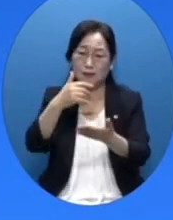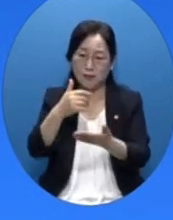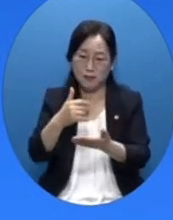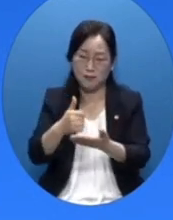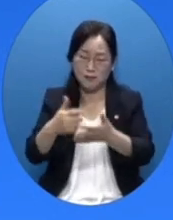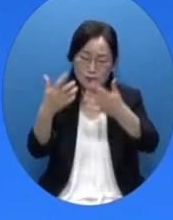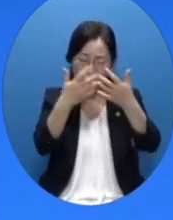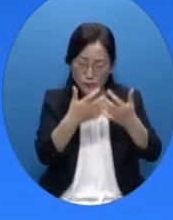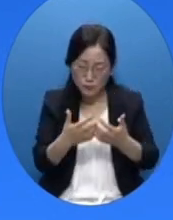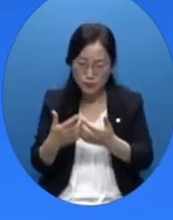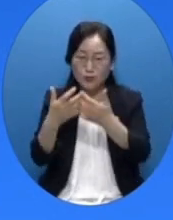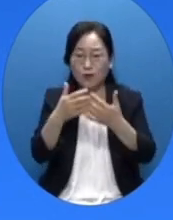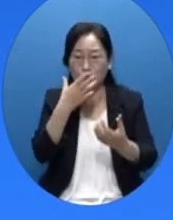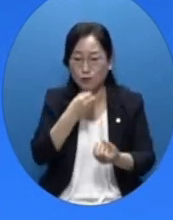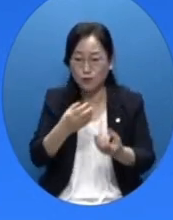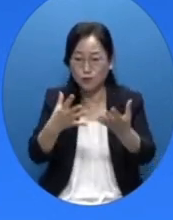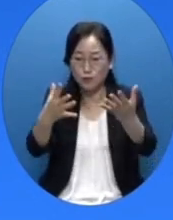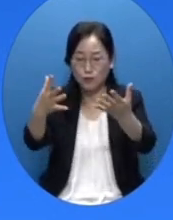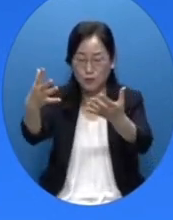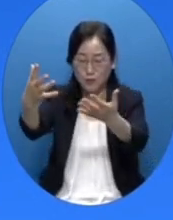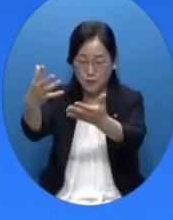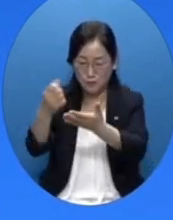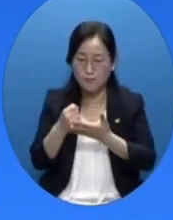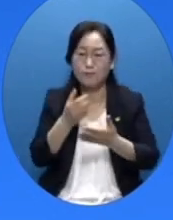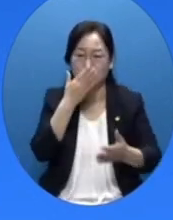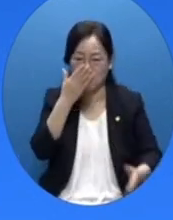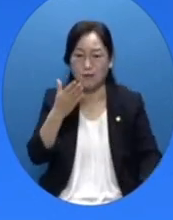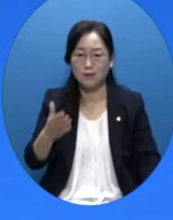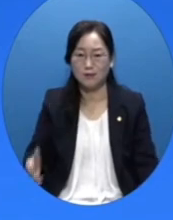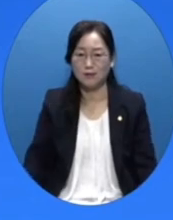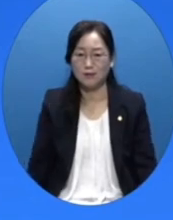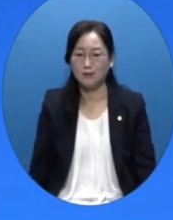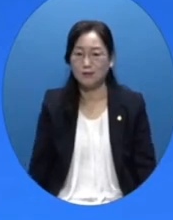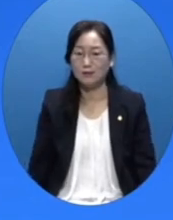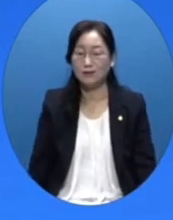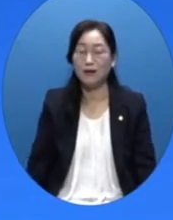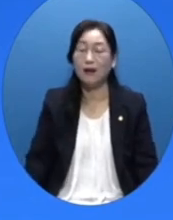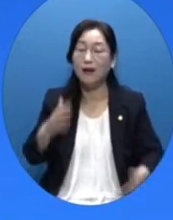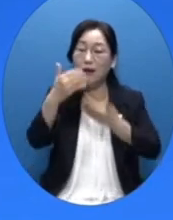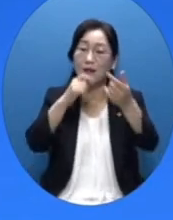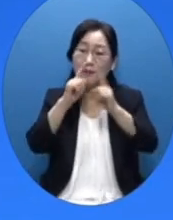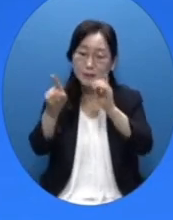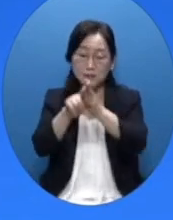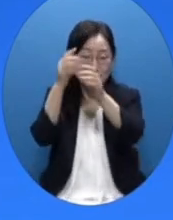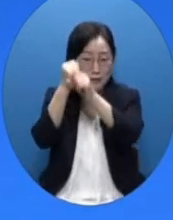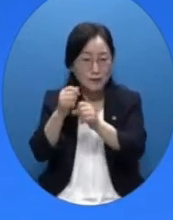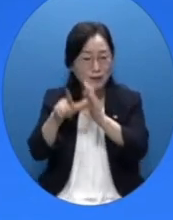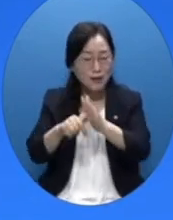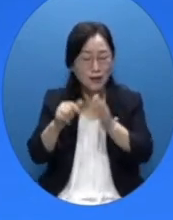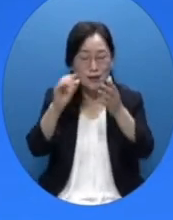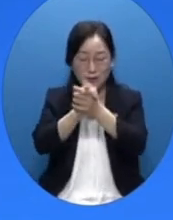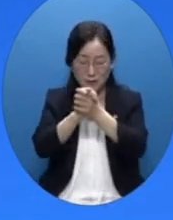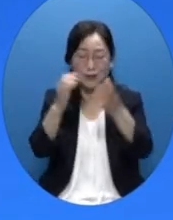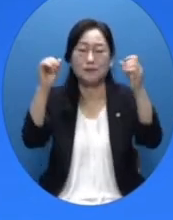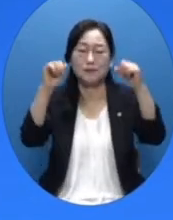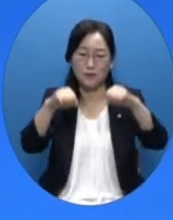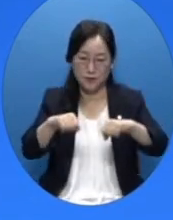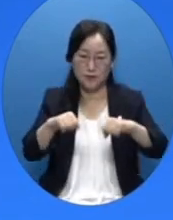투산 축복이 우리에게 넘쳐 나게 되는 것입니다 말씀 의자 기도할 때 응답 있다고합니다